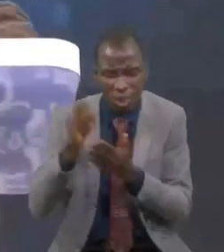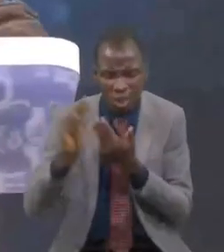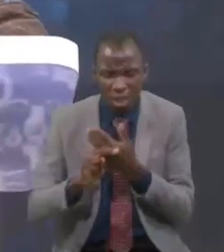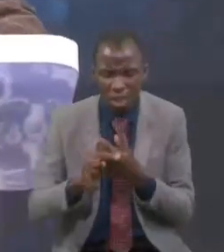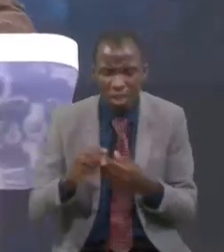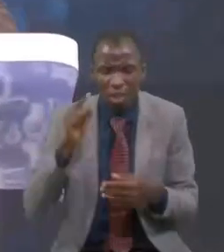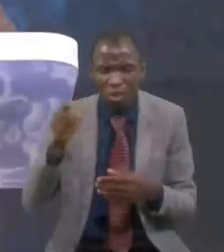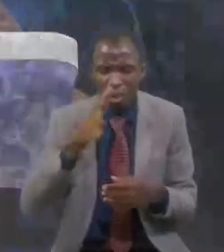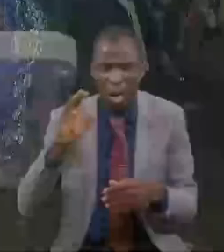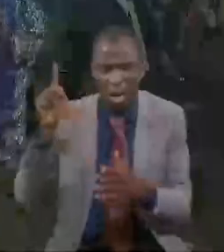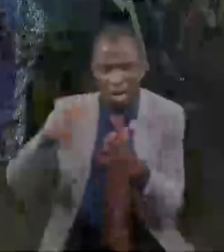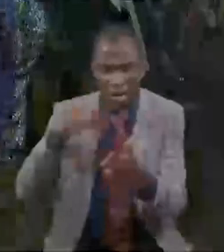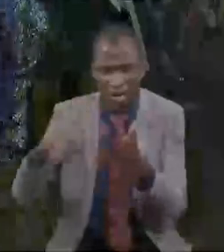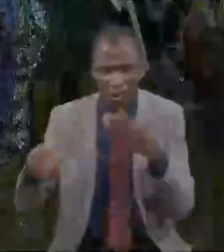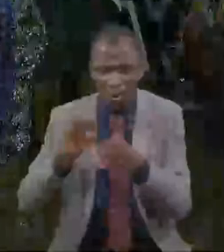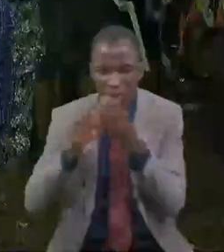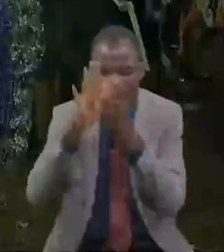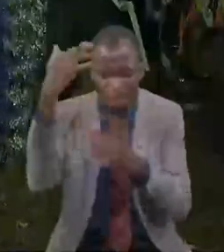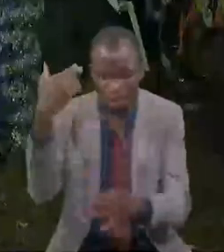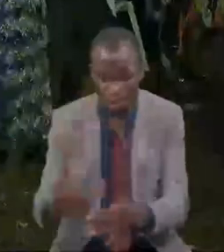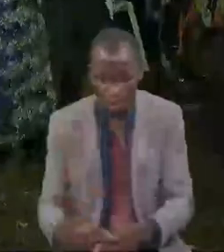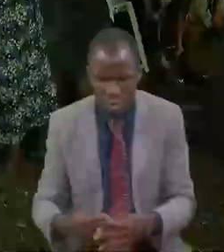c'est annuler au nom de